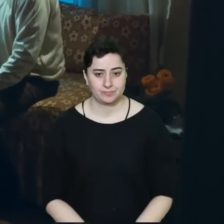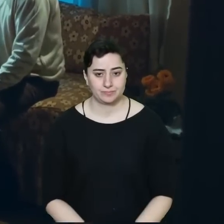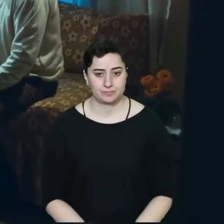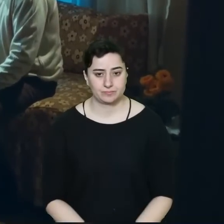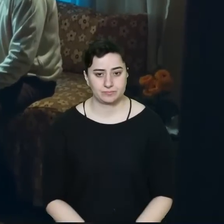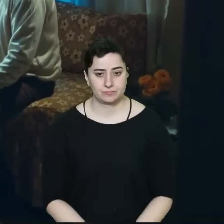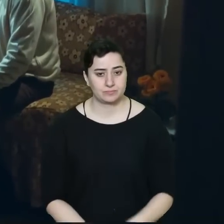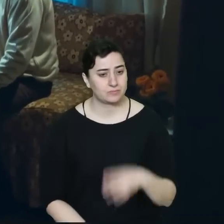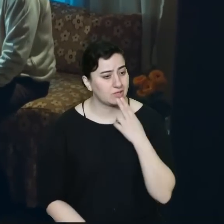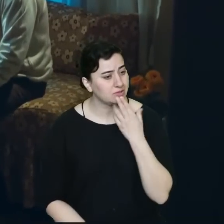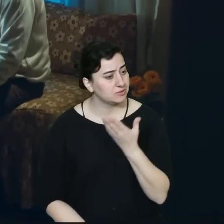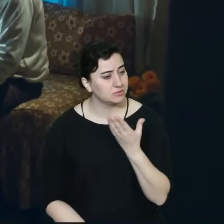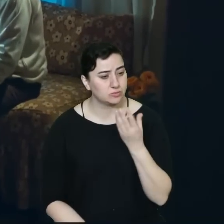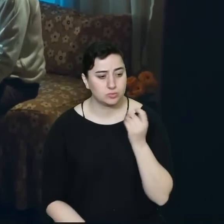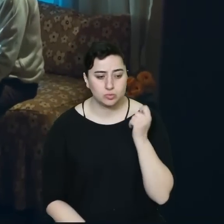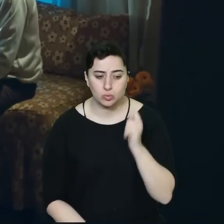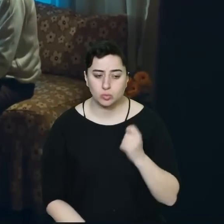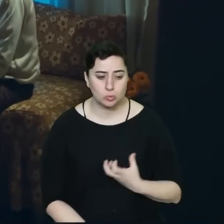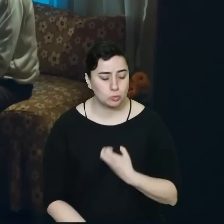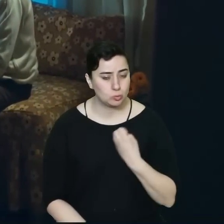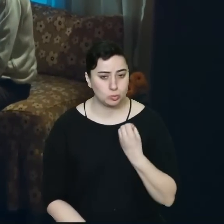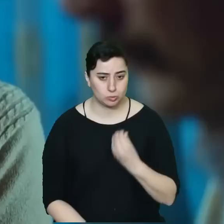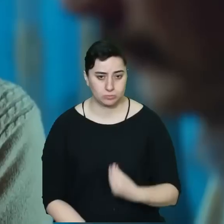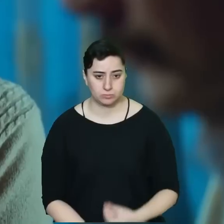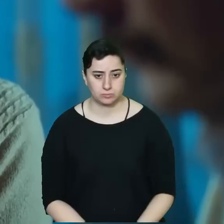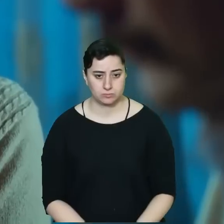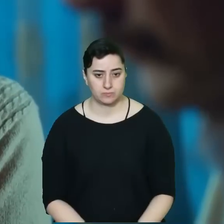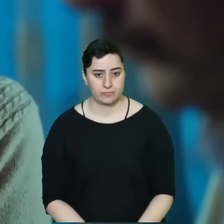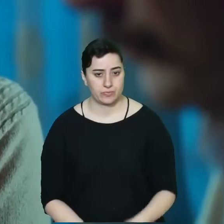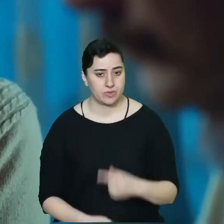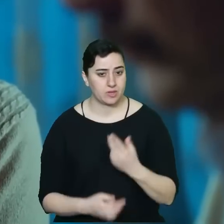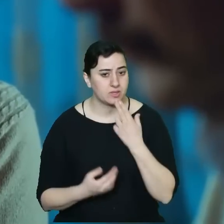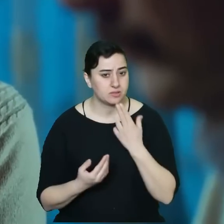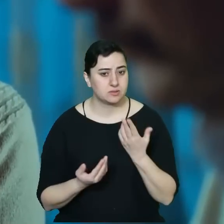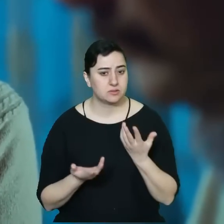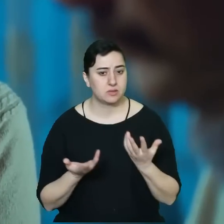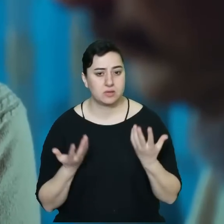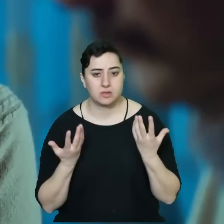Salonda sedirdeler. Kıza çok koymuştur şimdi, çok. Yetim kız.